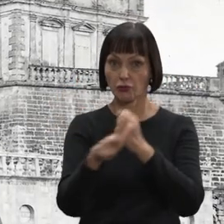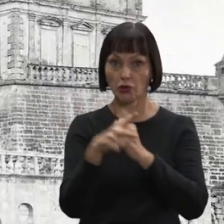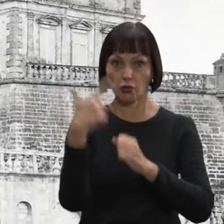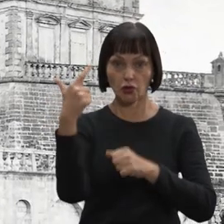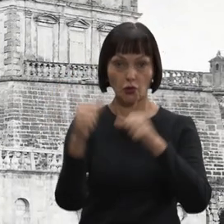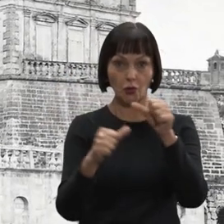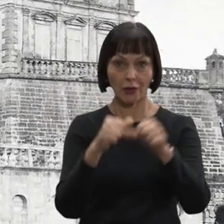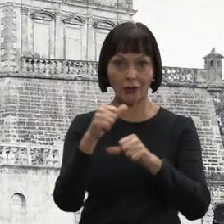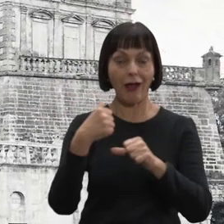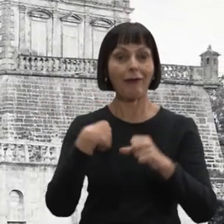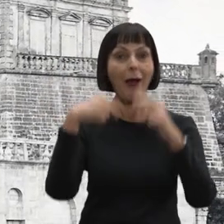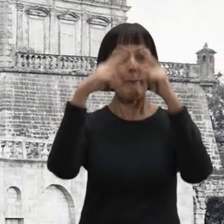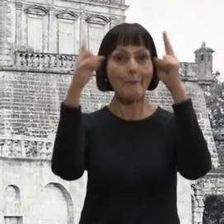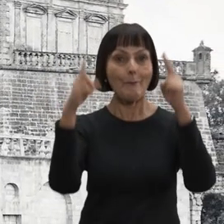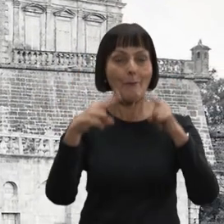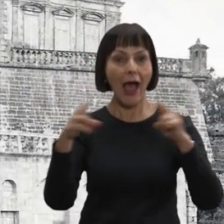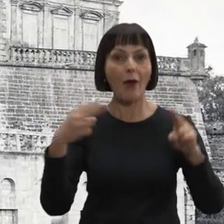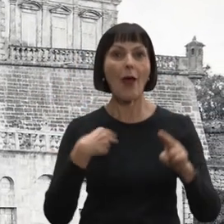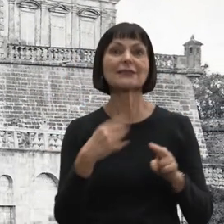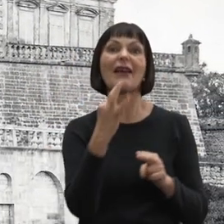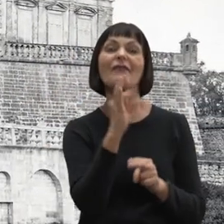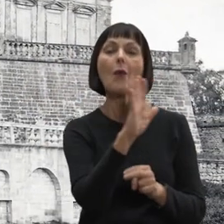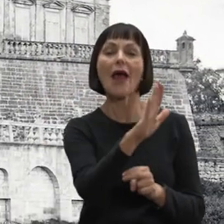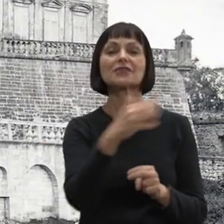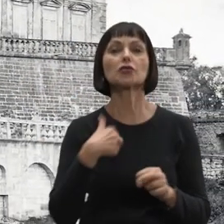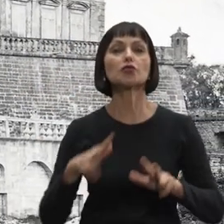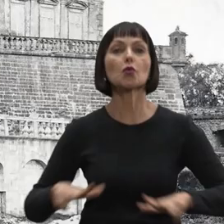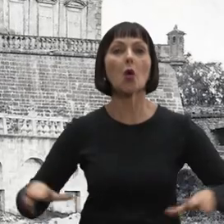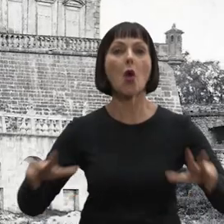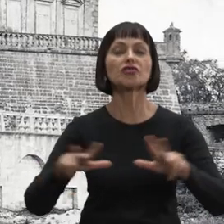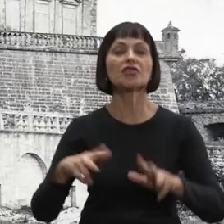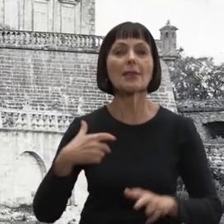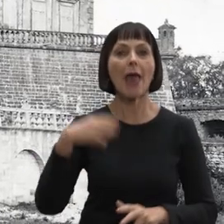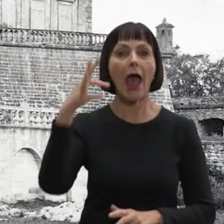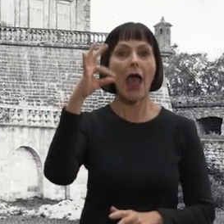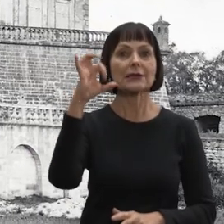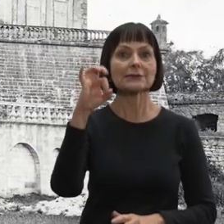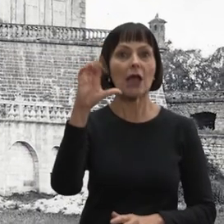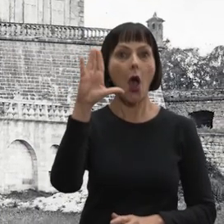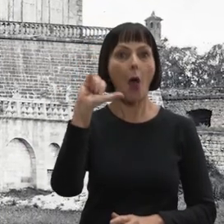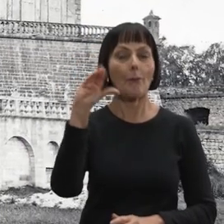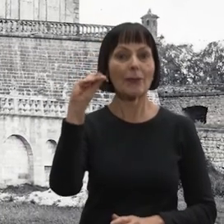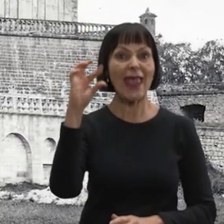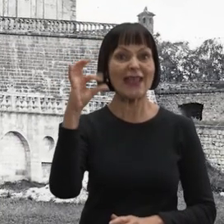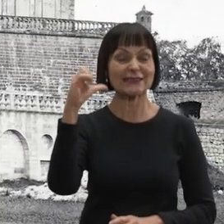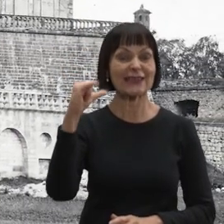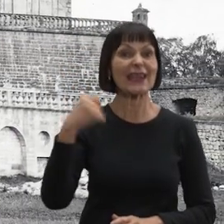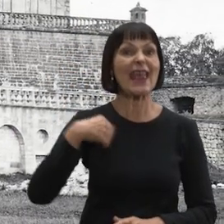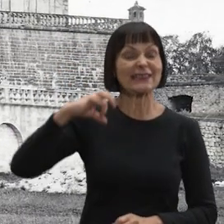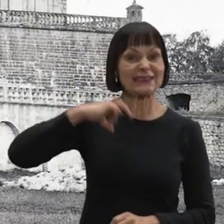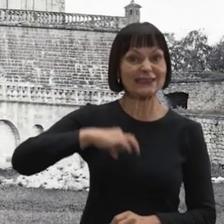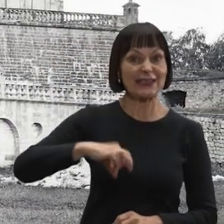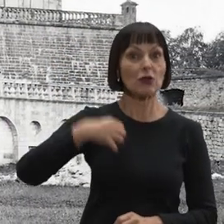1682 roku Podhorecki Pałac przeszedł w posiadanie rodziny Sobieskich. Królewicz Konstanty, syn Jana